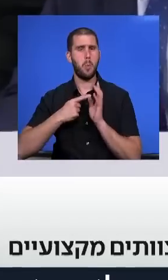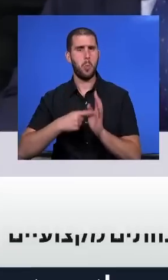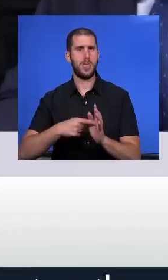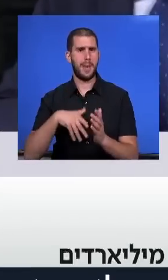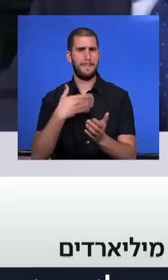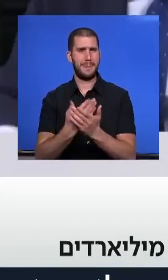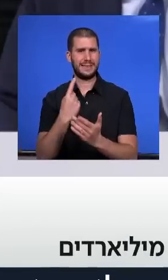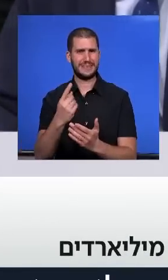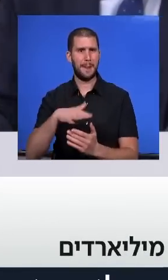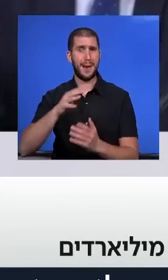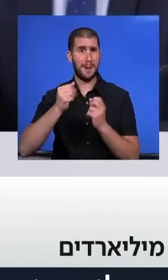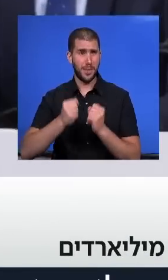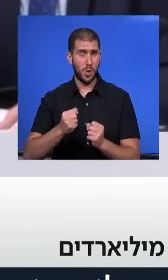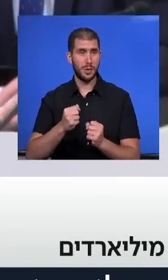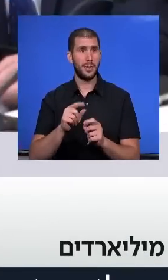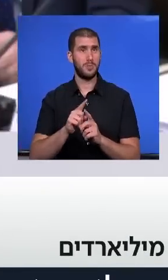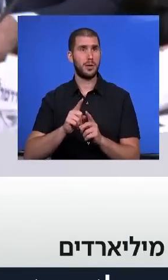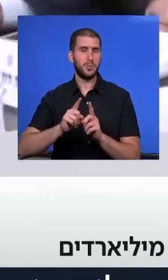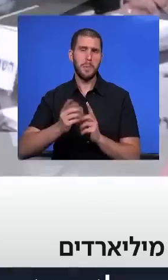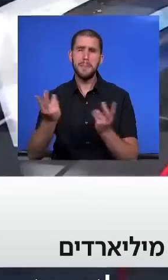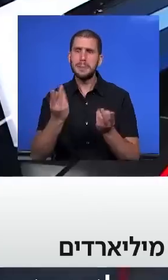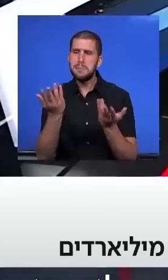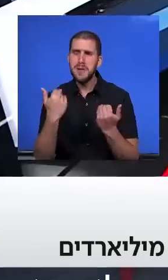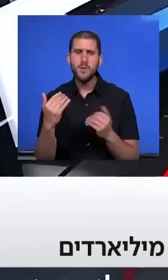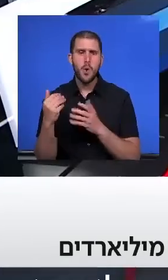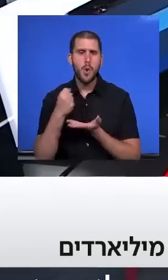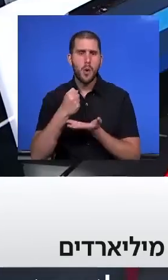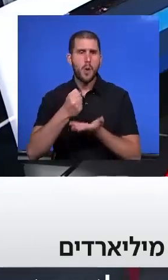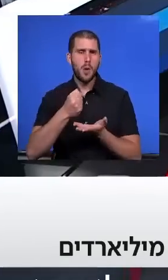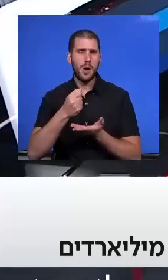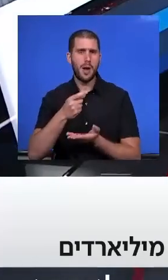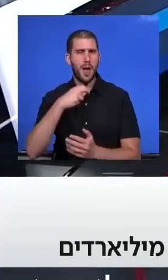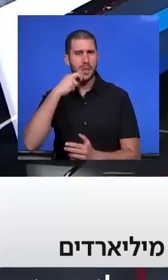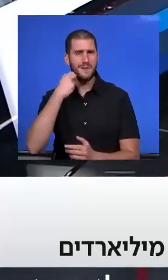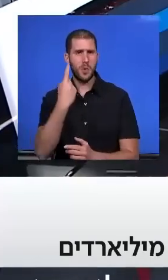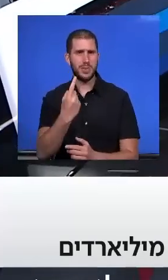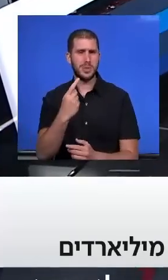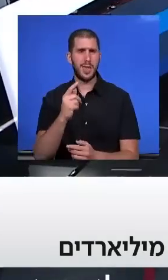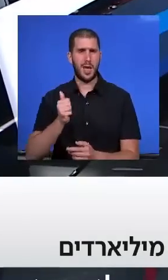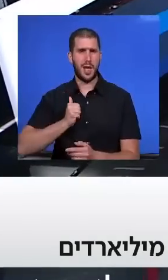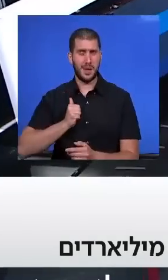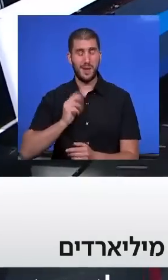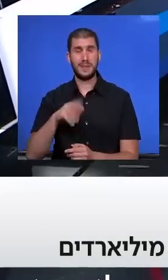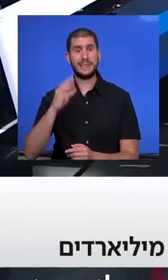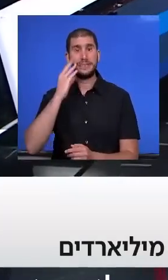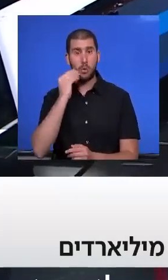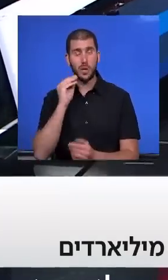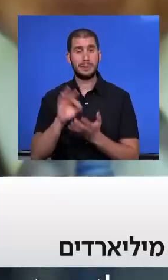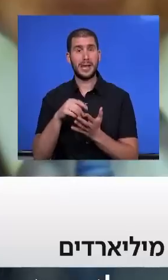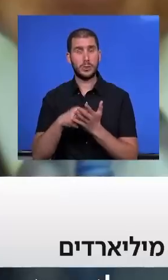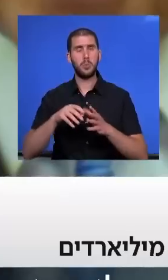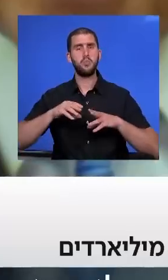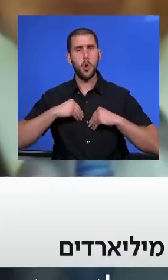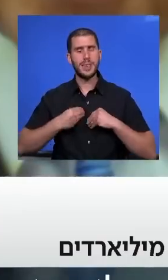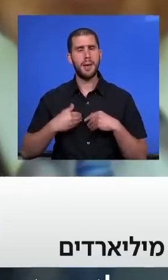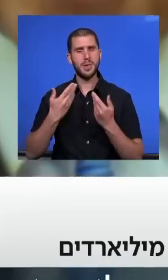גלנט למערכת הביטחון. חפשים מקור תקציבי, מאיפה להביא את ההטבות למשרתים. נכון, וסמוטריץ' ומשרד האוצר מוכנים בשלב הזה